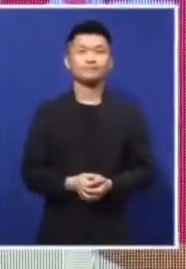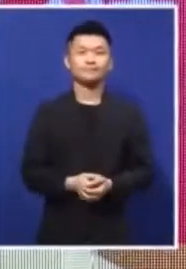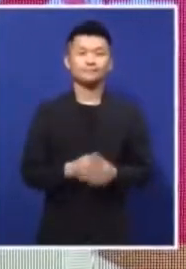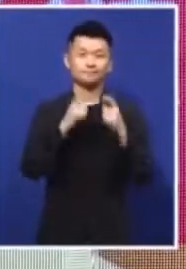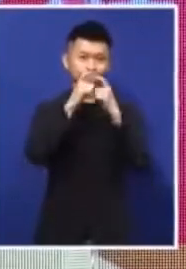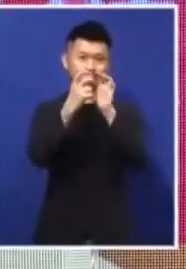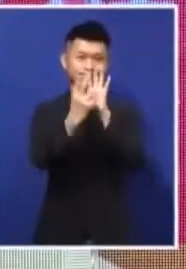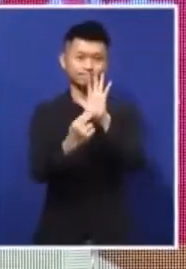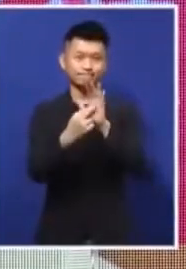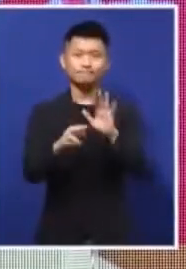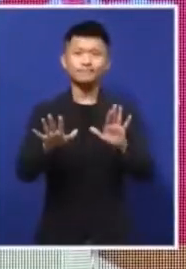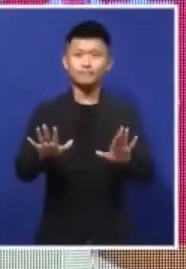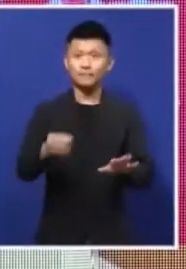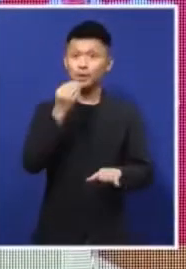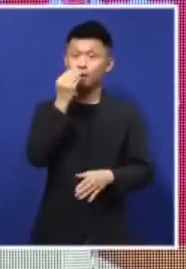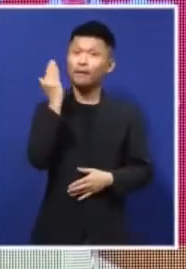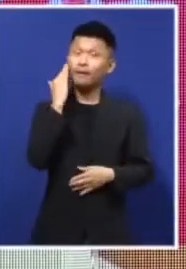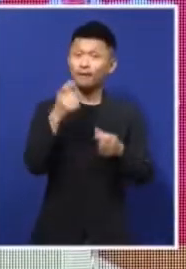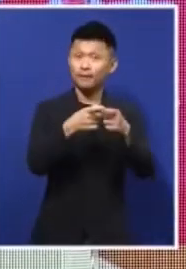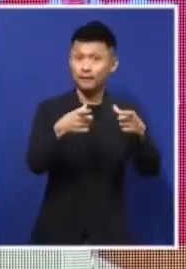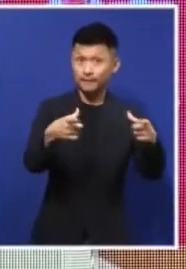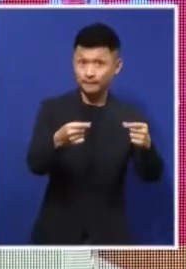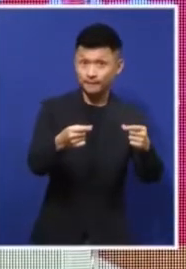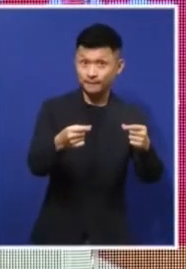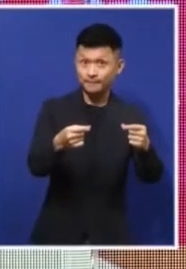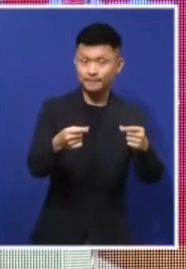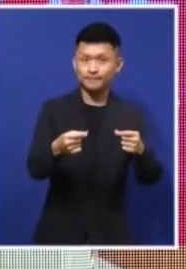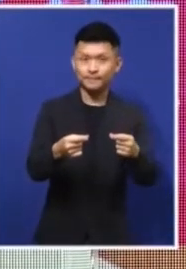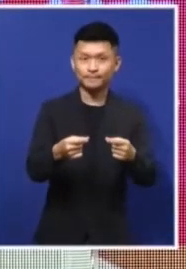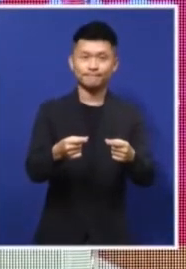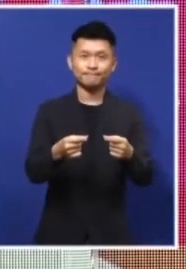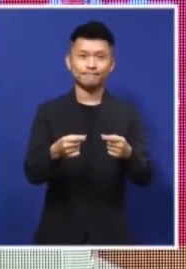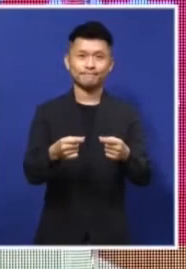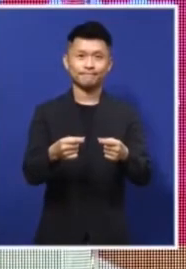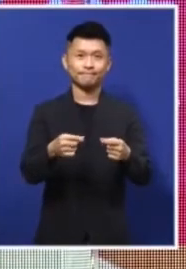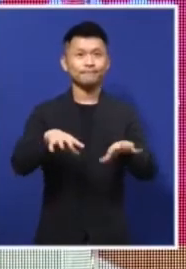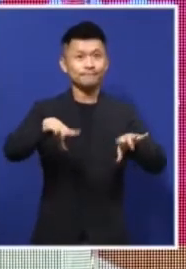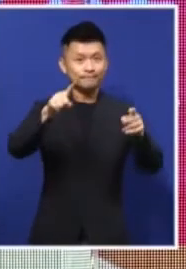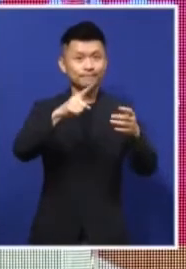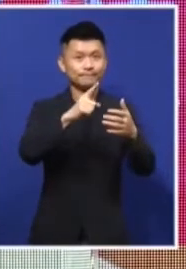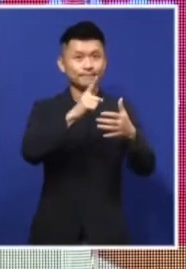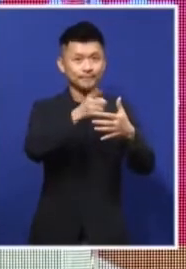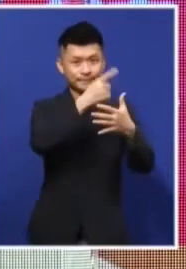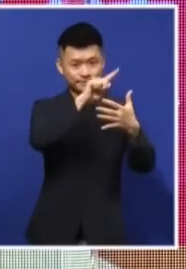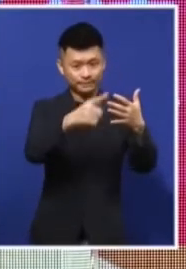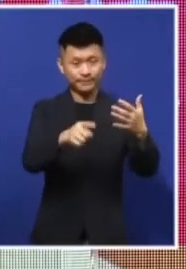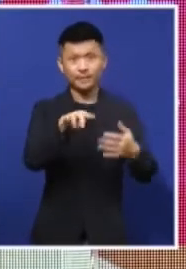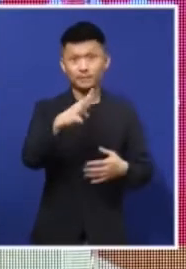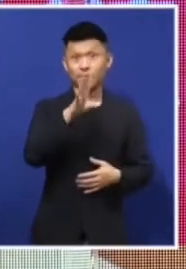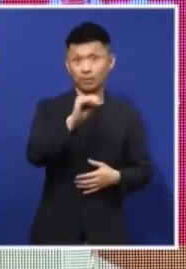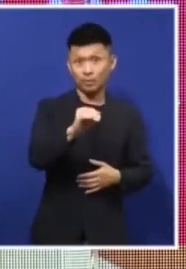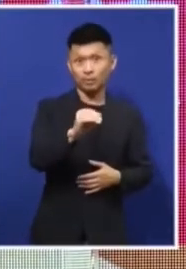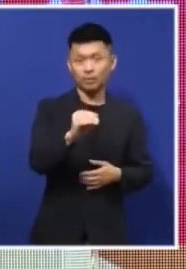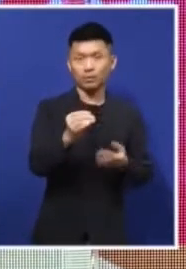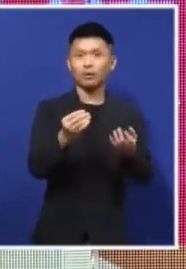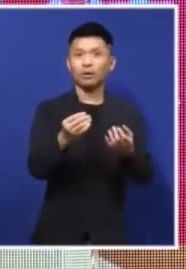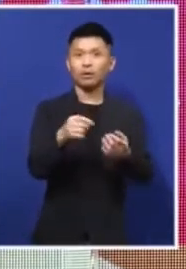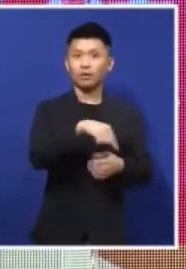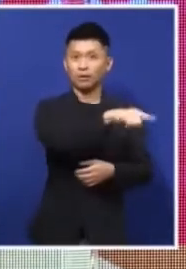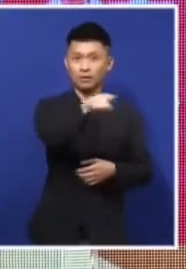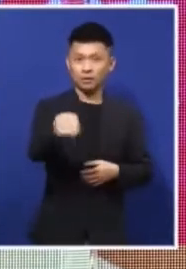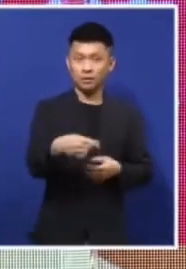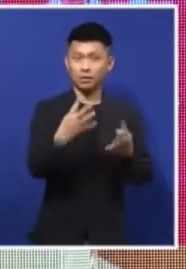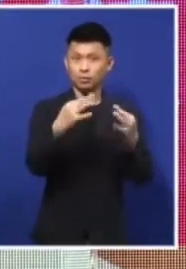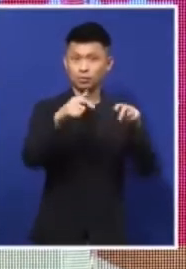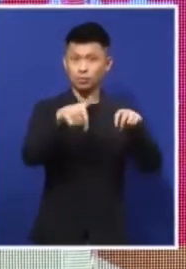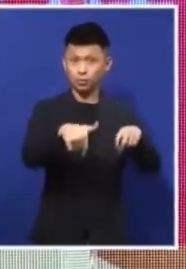们现在这个好时券是以前400万这个使用这个数位振兴券为提供的一个对